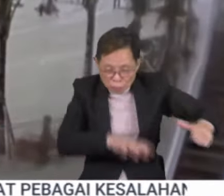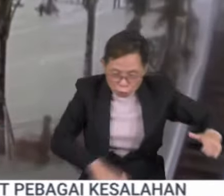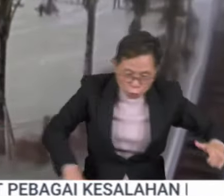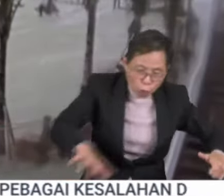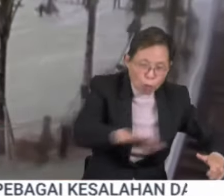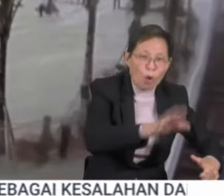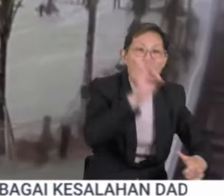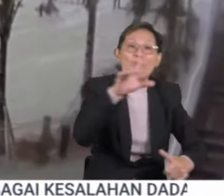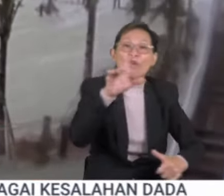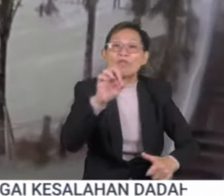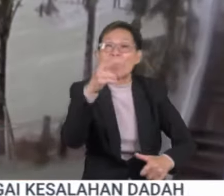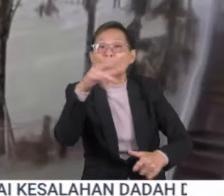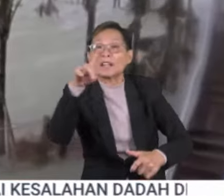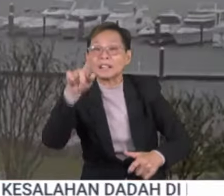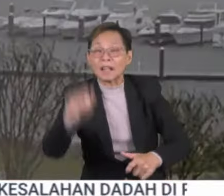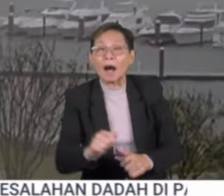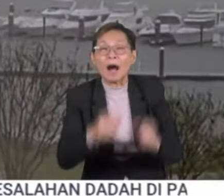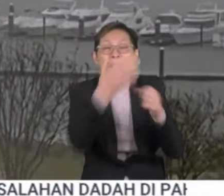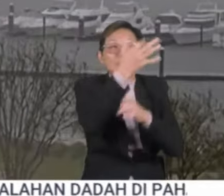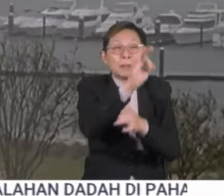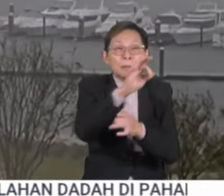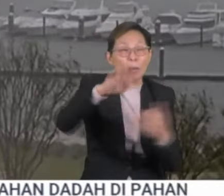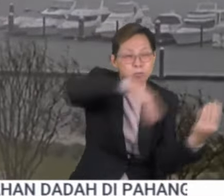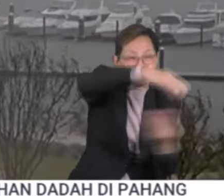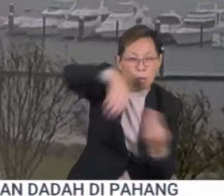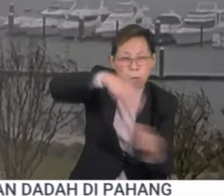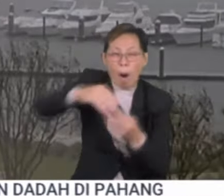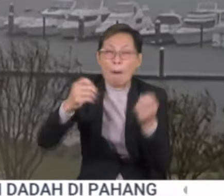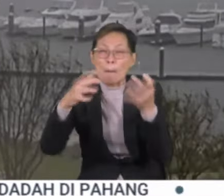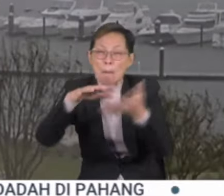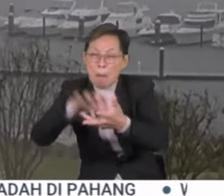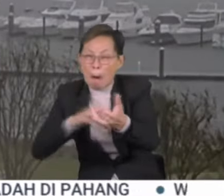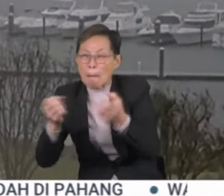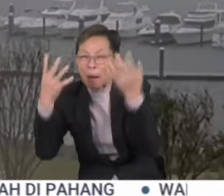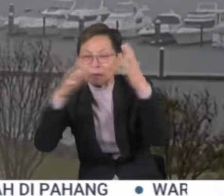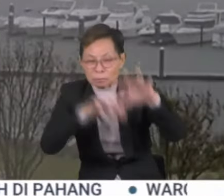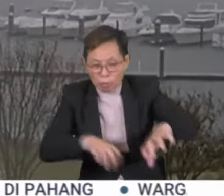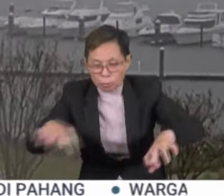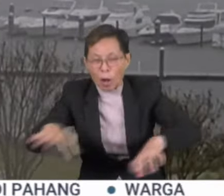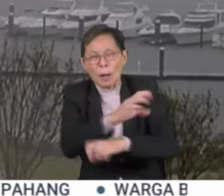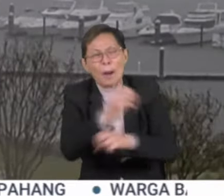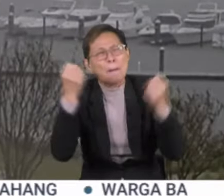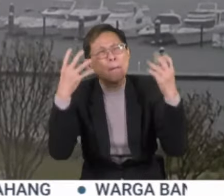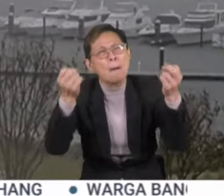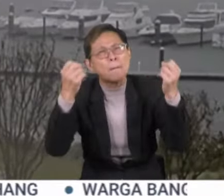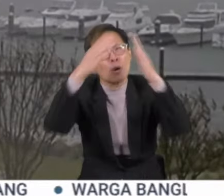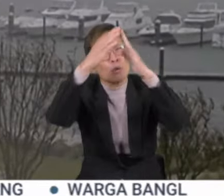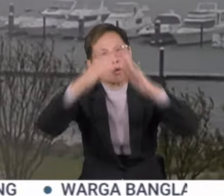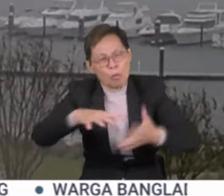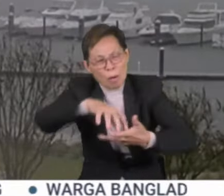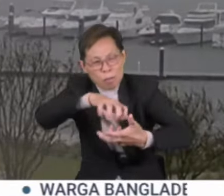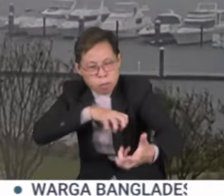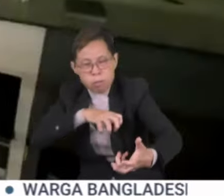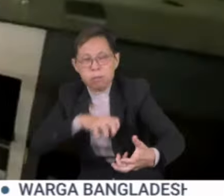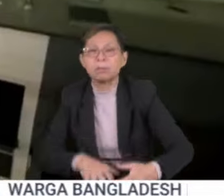Florida Tengah. 19 puting beliung menyebabkan kerosakan di banyak daerah dan ratusan rumah musnah.